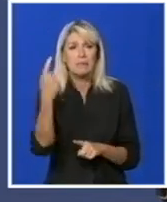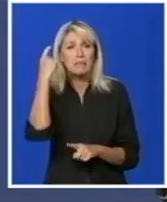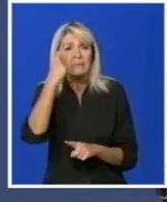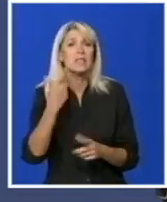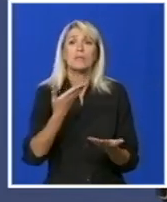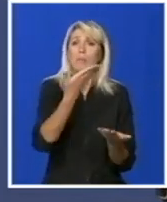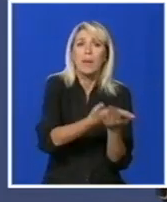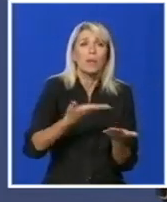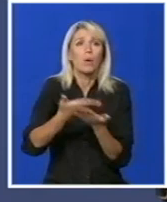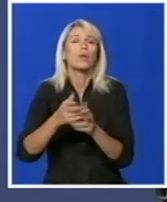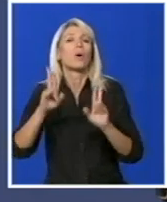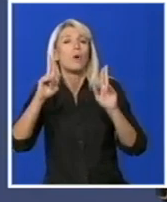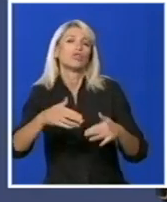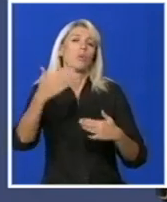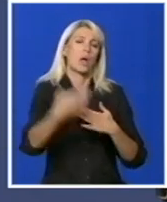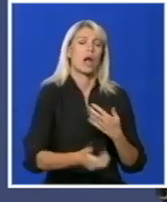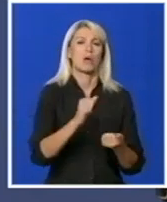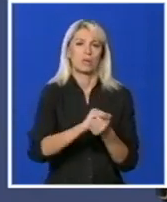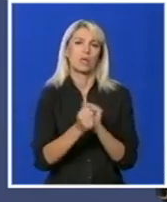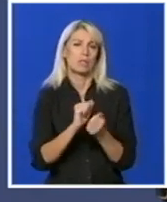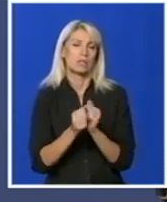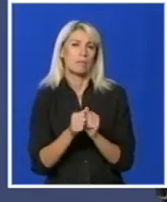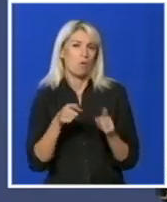predlaže, moći da se izborimo sa ovim problemom.